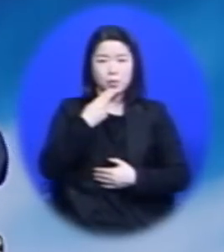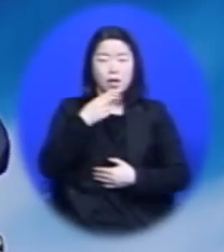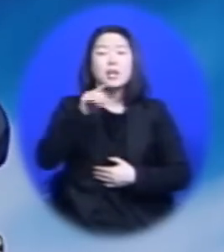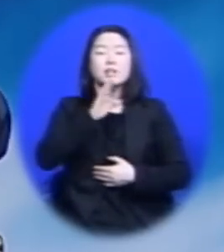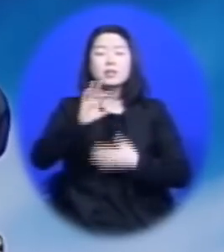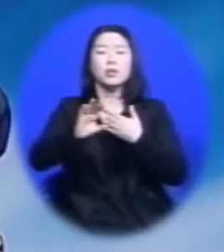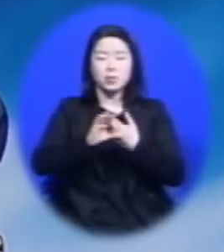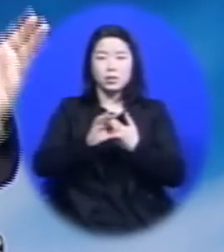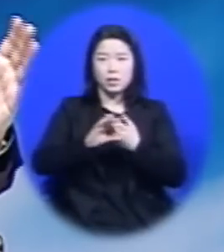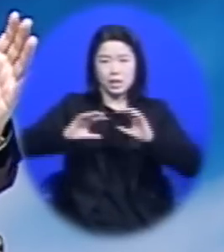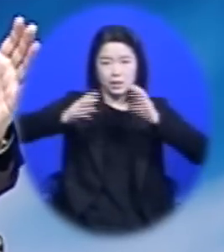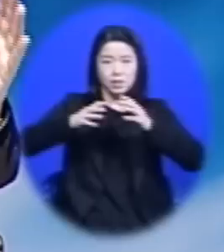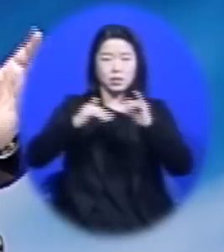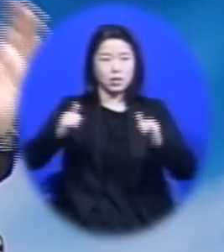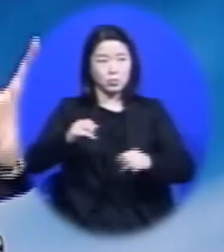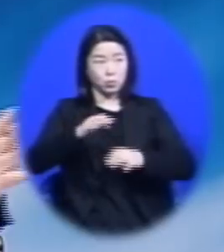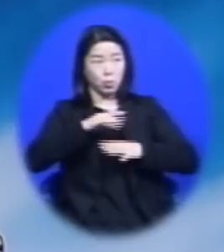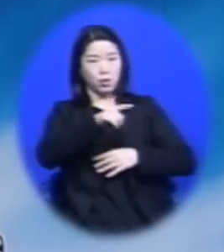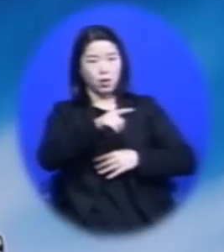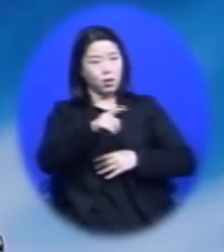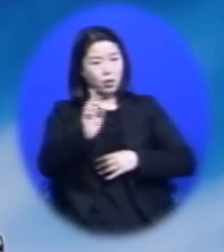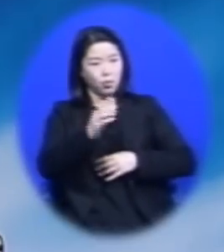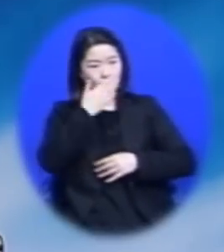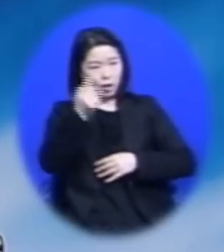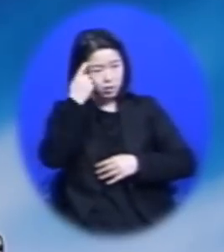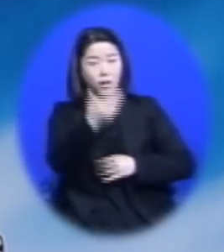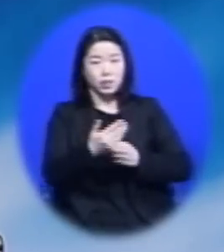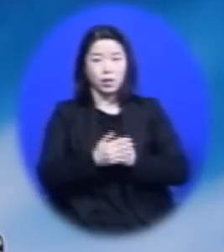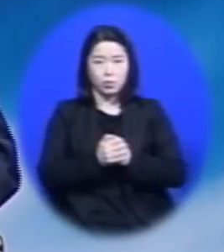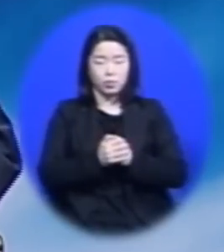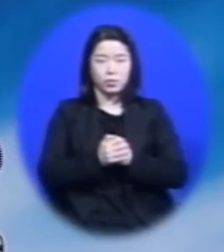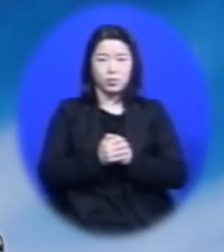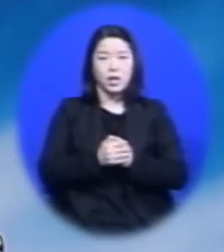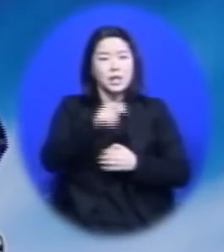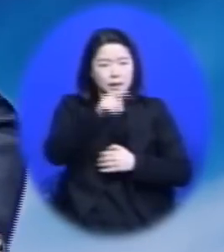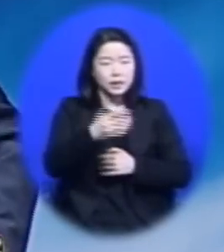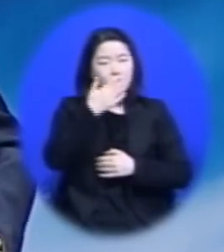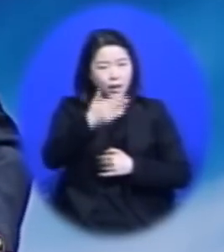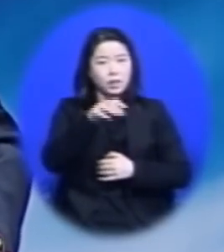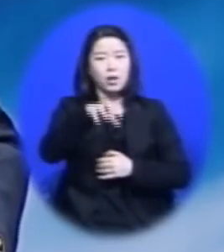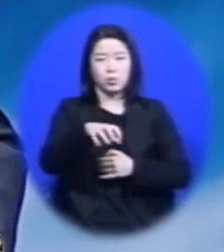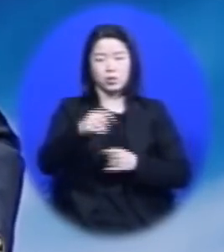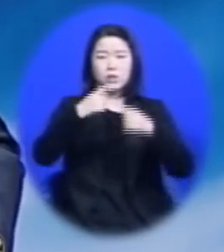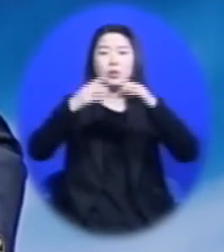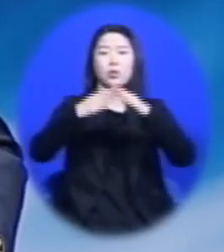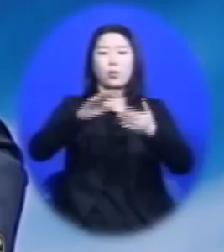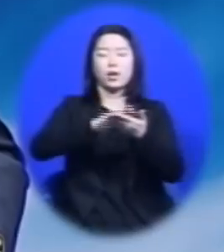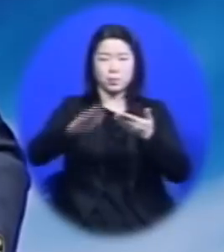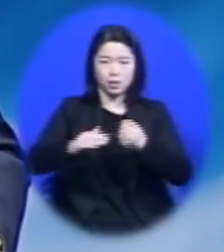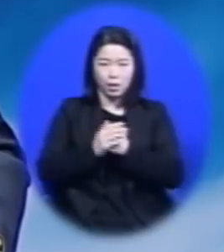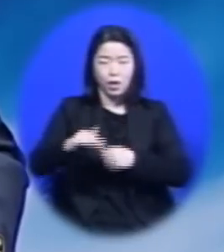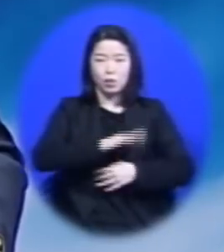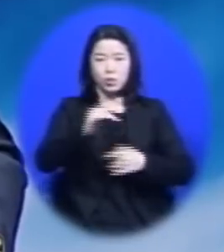그러면 세상 사람들이 놀랍니다 어떻게 이게 가능하냐 그게 가능한 곳이 교회입니다 우리가